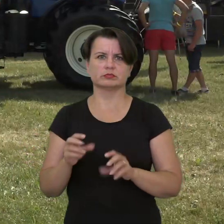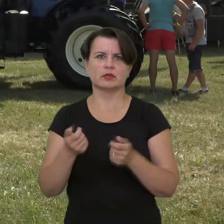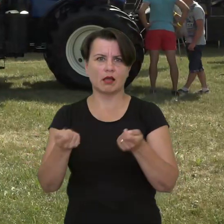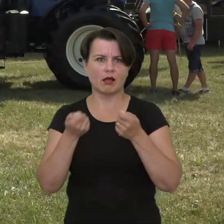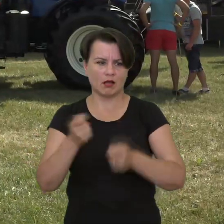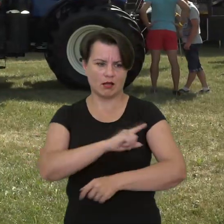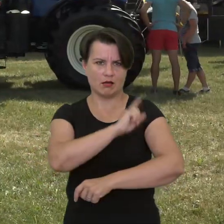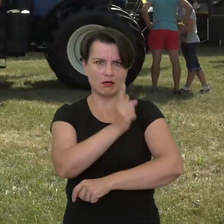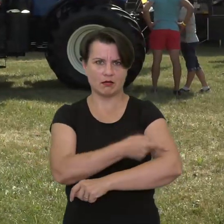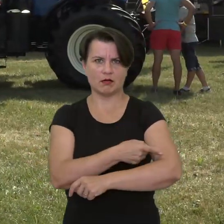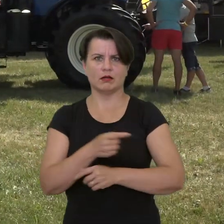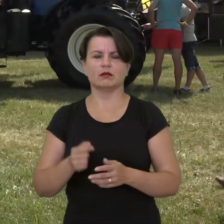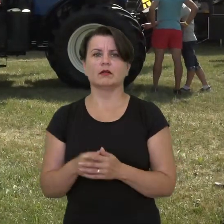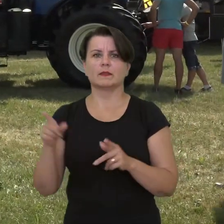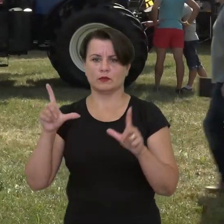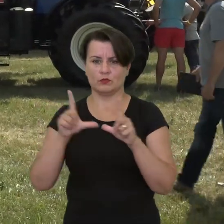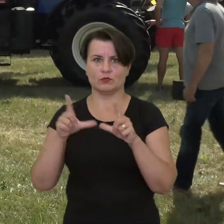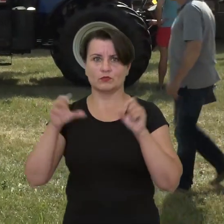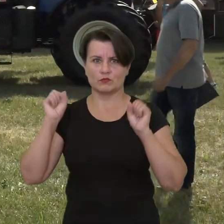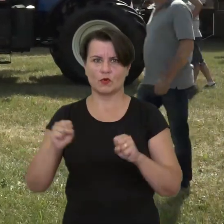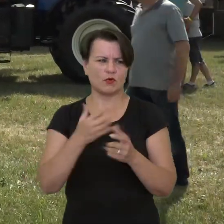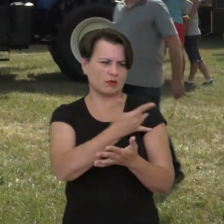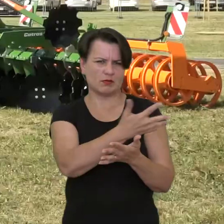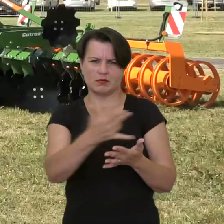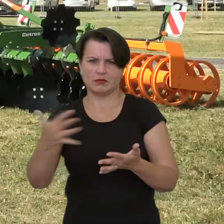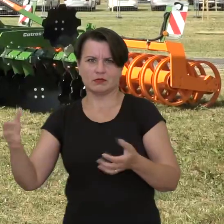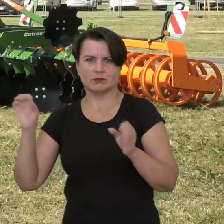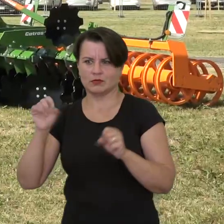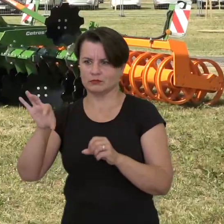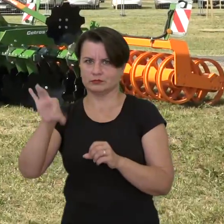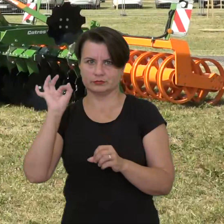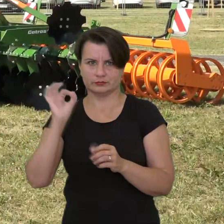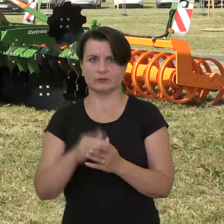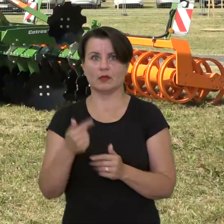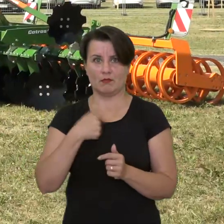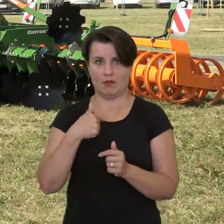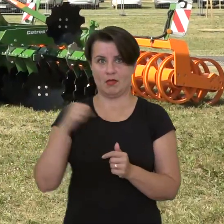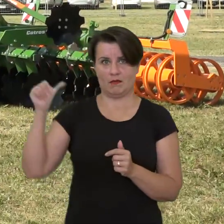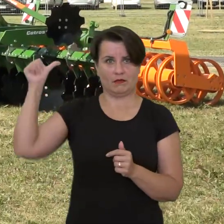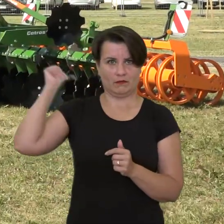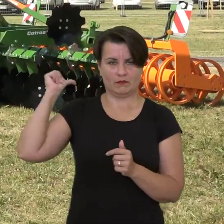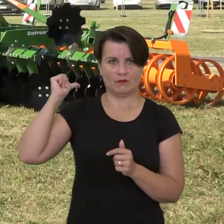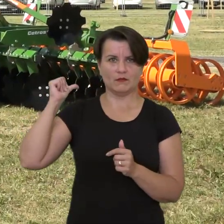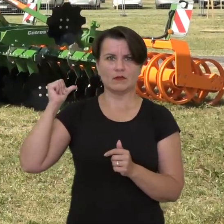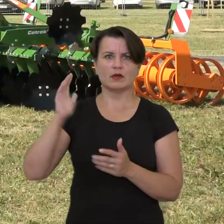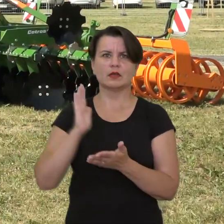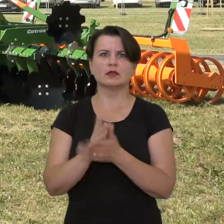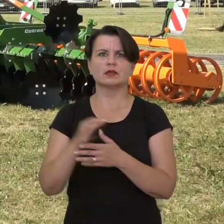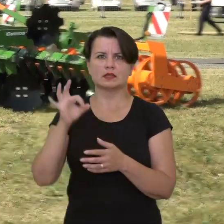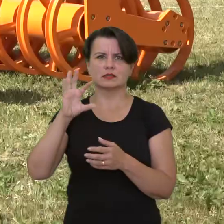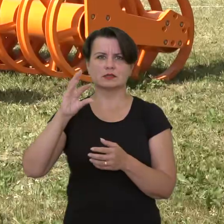ir skirtingų sumų, bet ūkininkas atėjęs tikrai iš tos didžiulės gamos galėtų įsirinkti. Man už nugaros tai